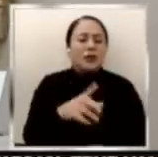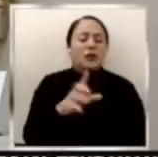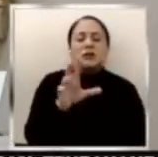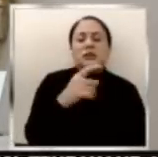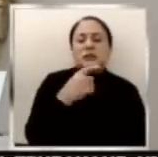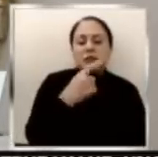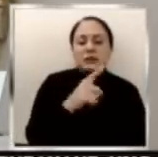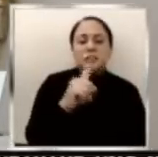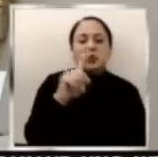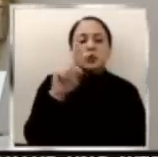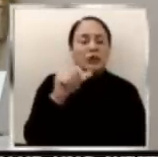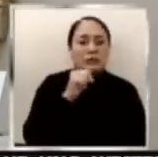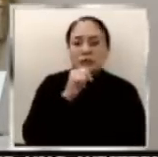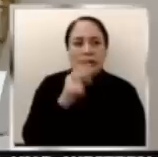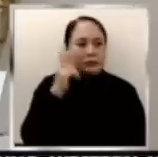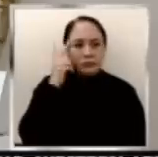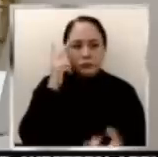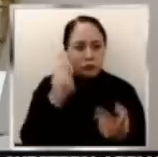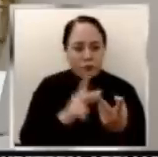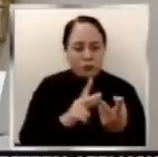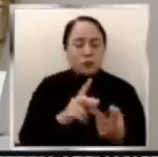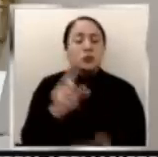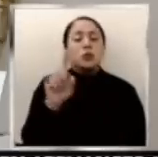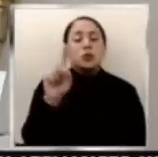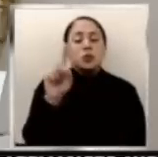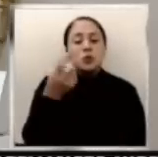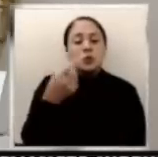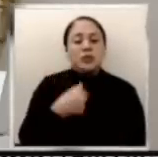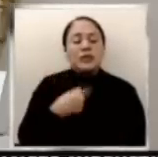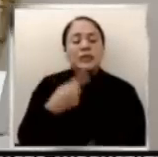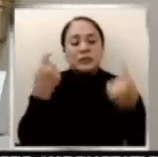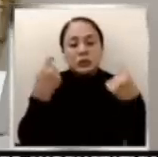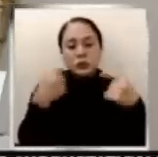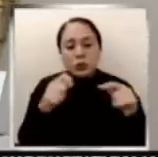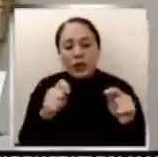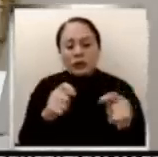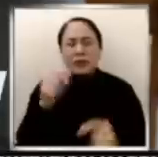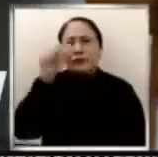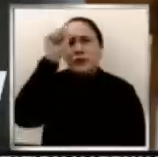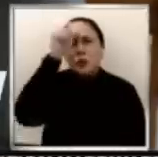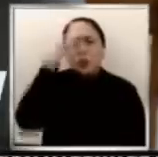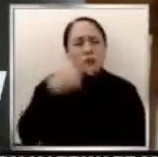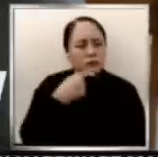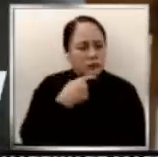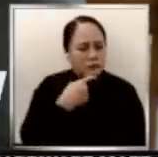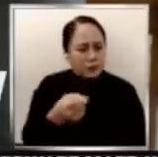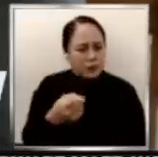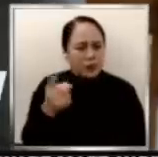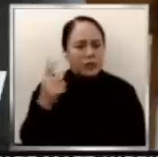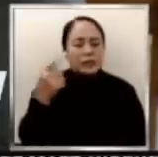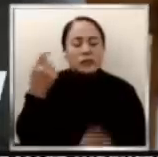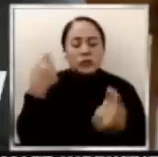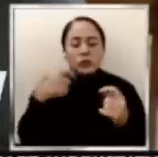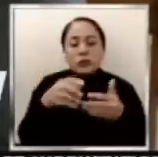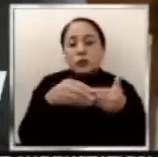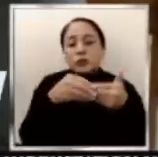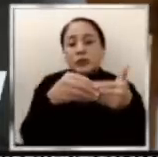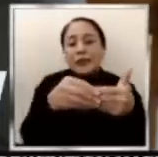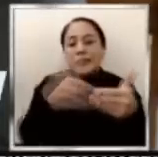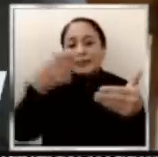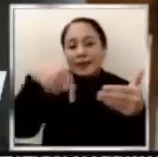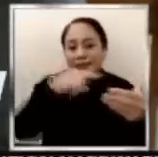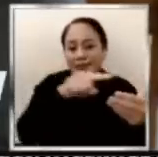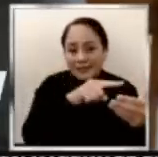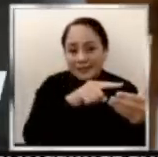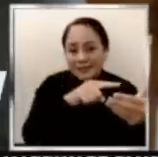not intentional and that they were basically trying, if I recall, trying to guide us, providing